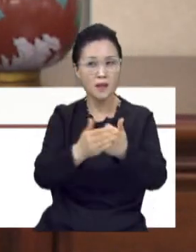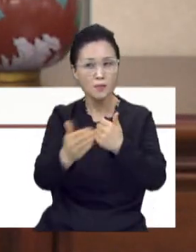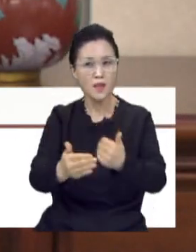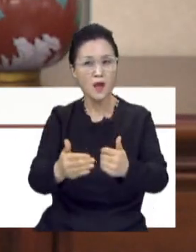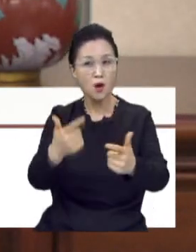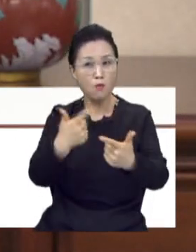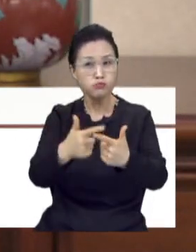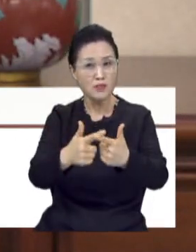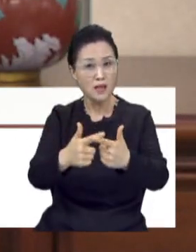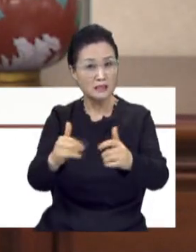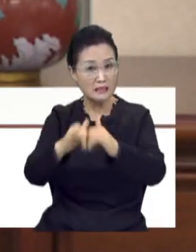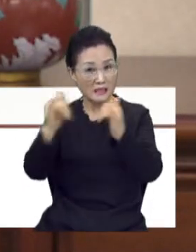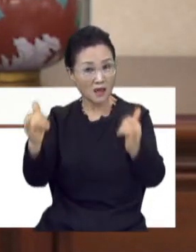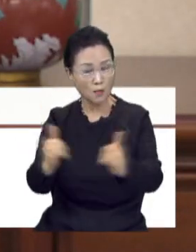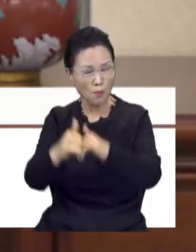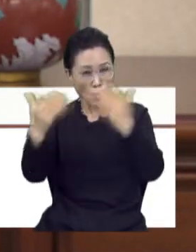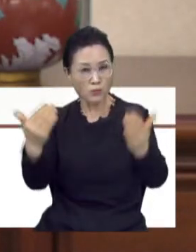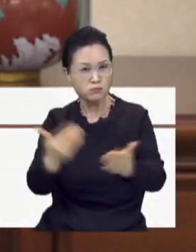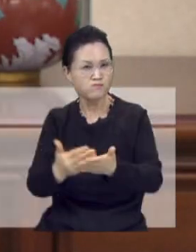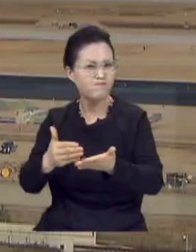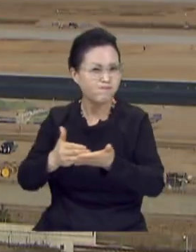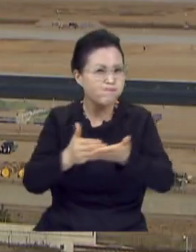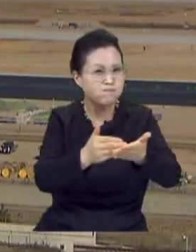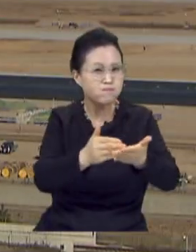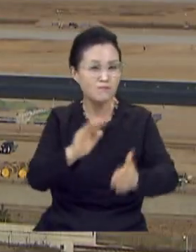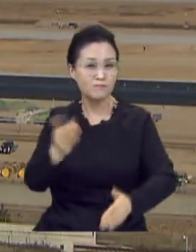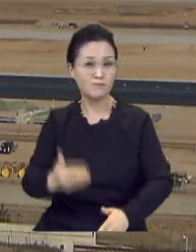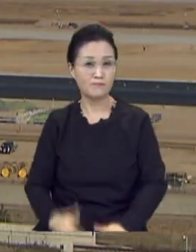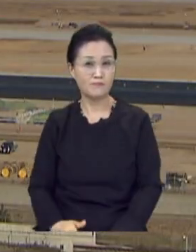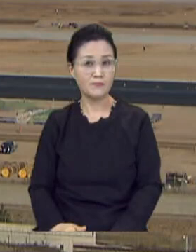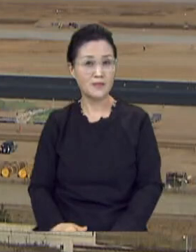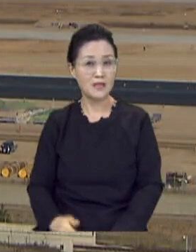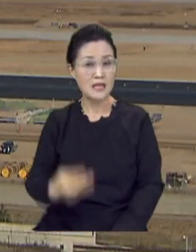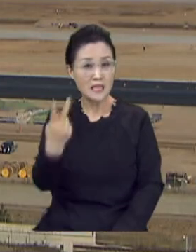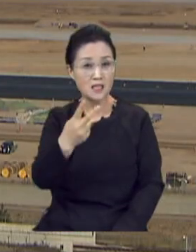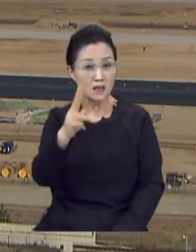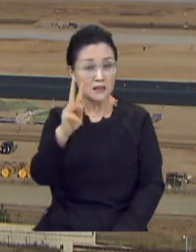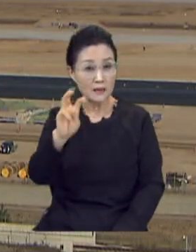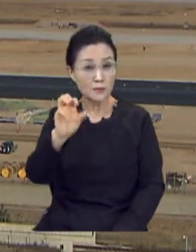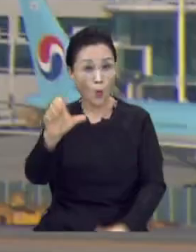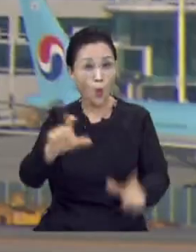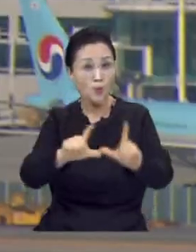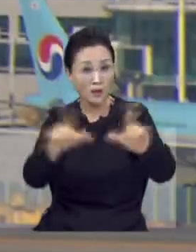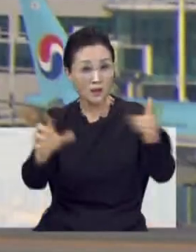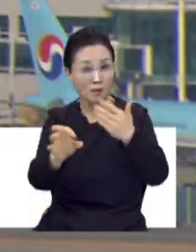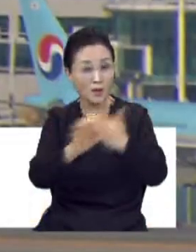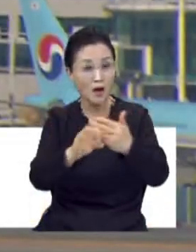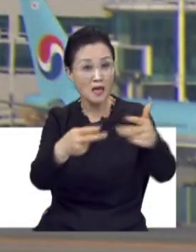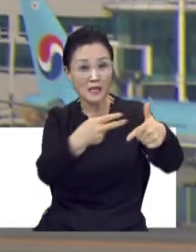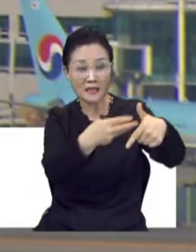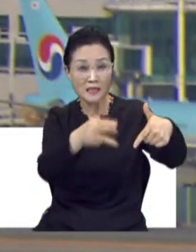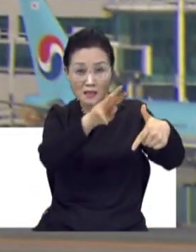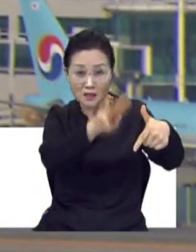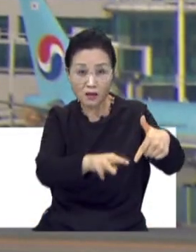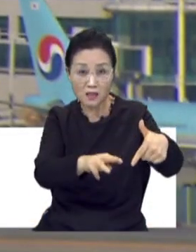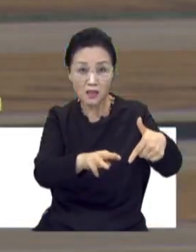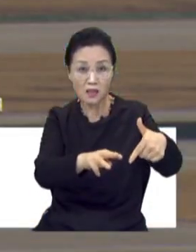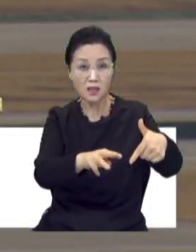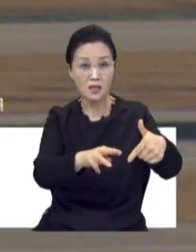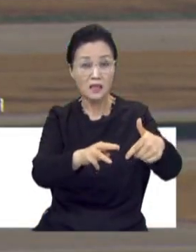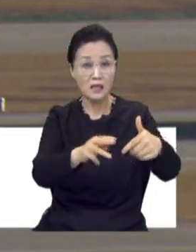함께 강력하게 대응해 나가야 될 것으로 생각합니다. 특히 2035년이면 인천공항이 현재 4단계를